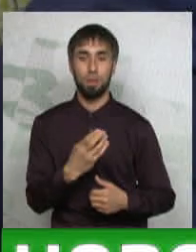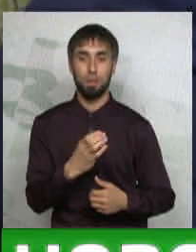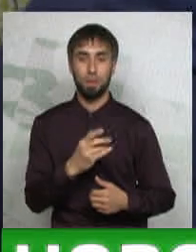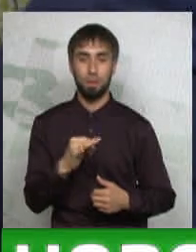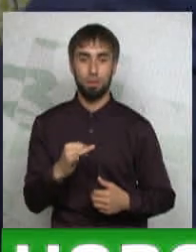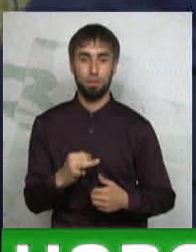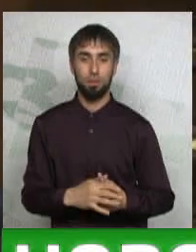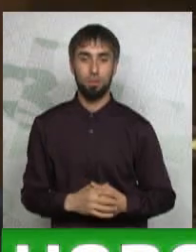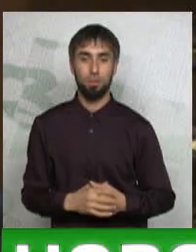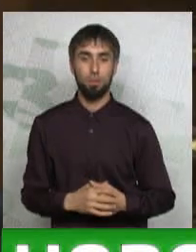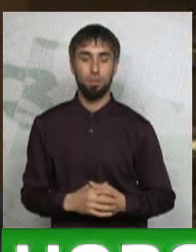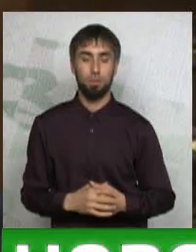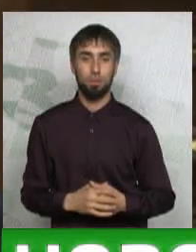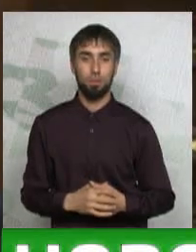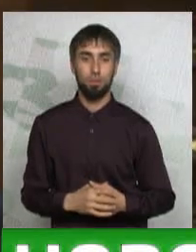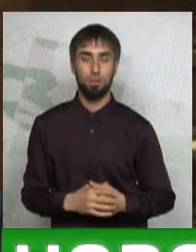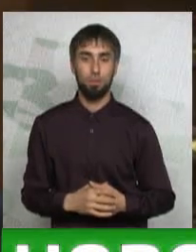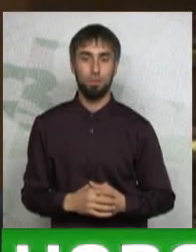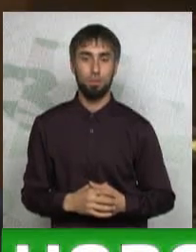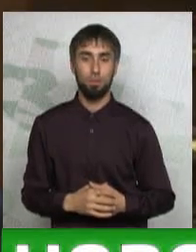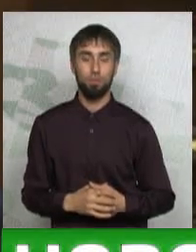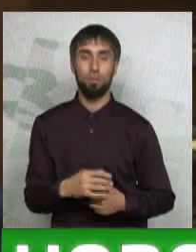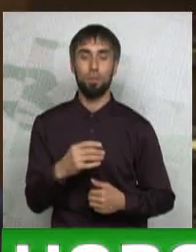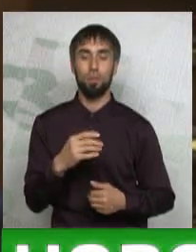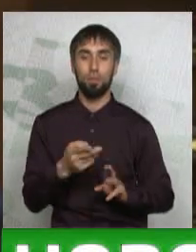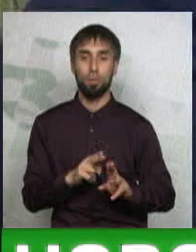этих. Больше, чем население. Нагрузка идет. Ну, конечно, нагрузка. Да. Но